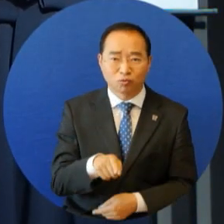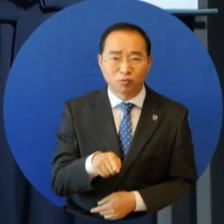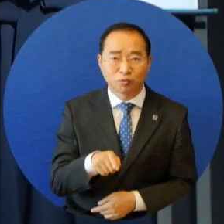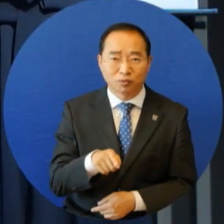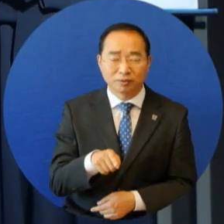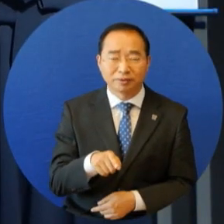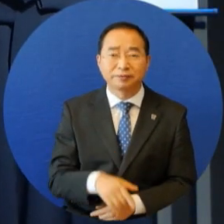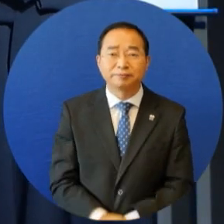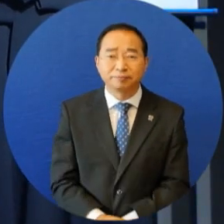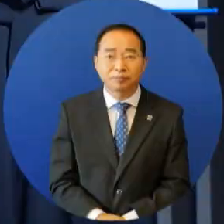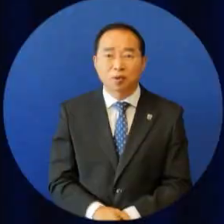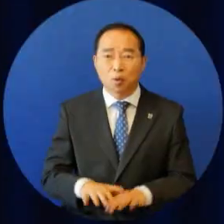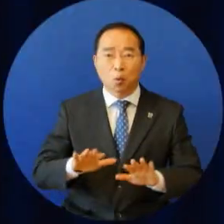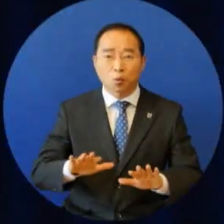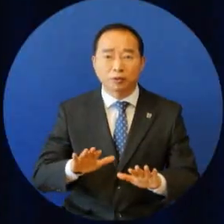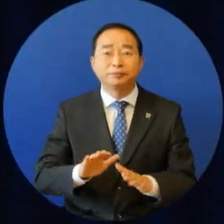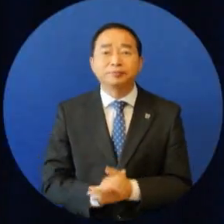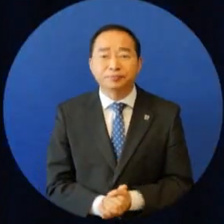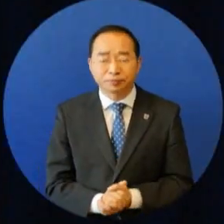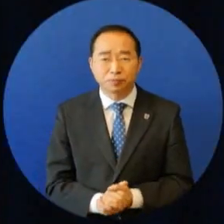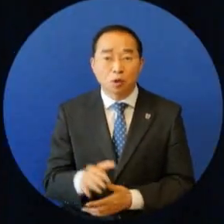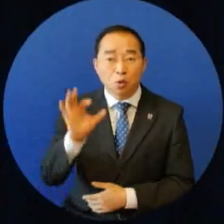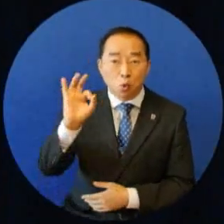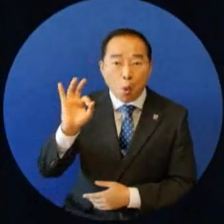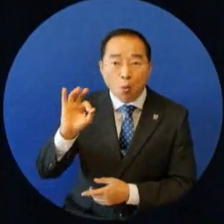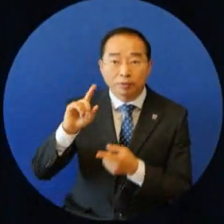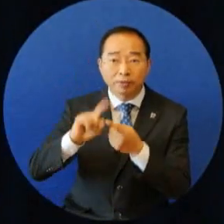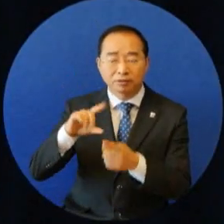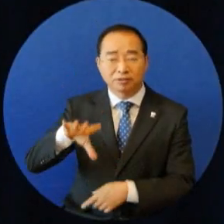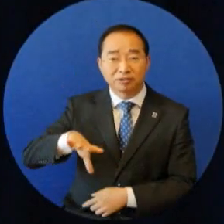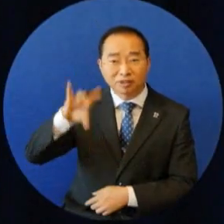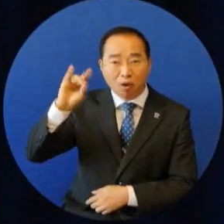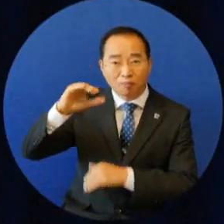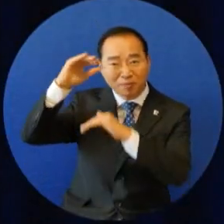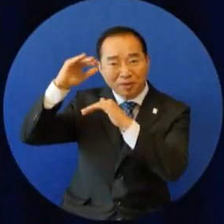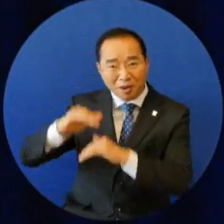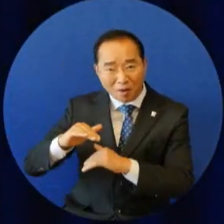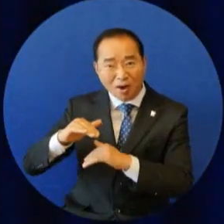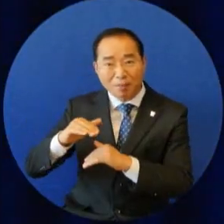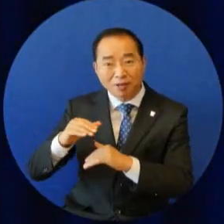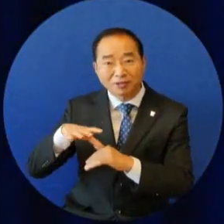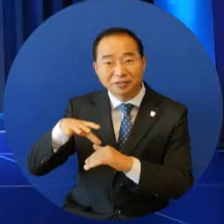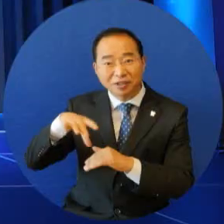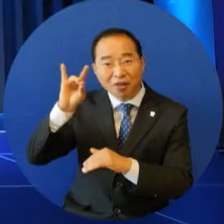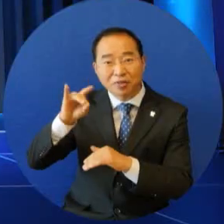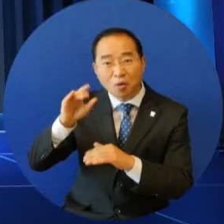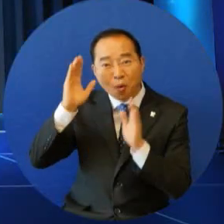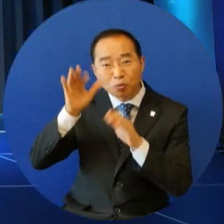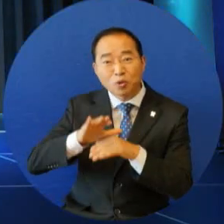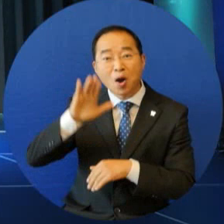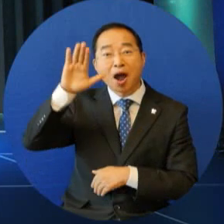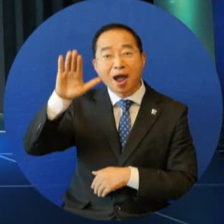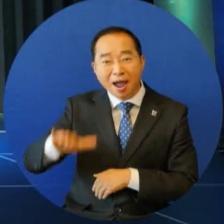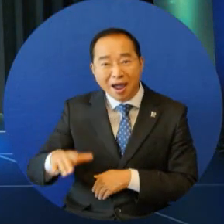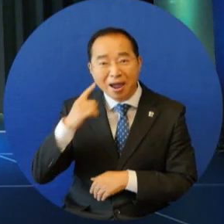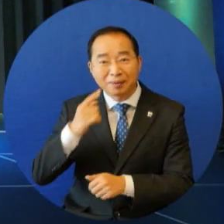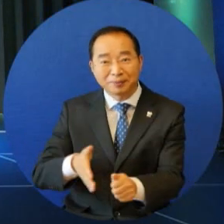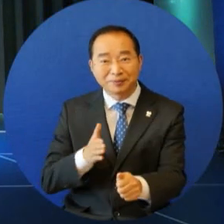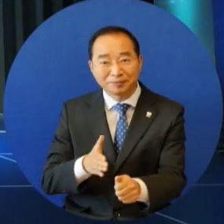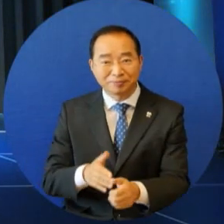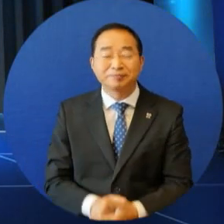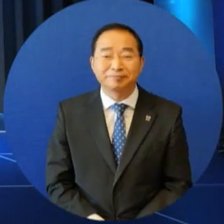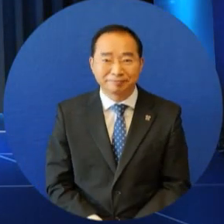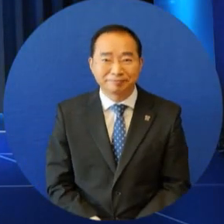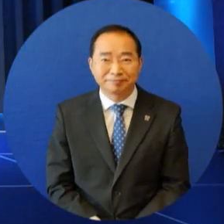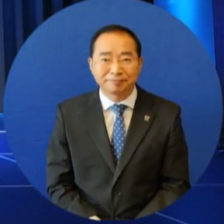게 중요해요. 그래서 오늘 돈에 대한 첫 걸음을 같이 한번 뛰어보시죠. 네, 그럼 돈에 대한